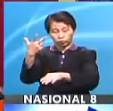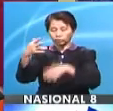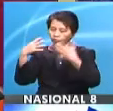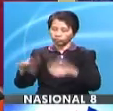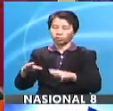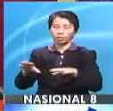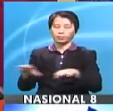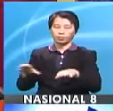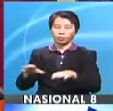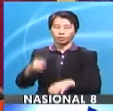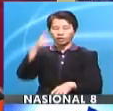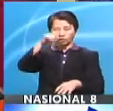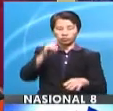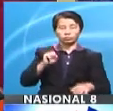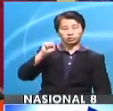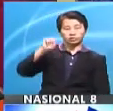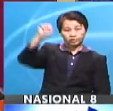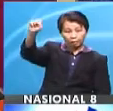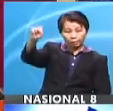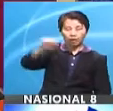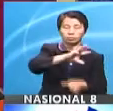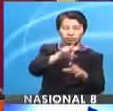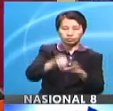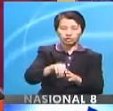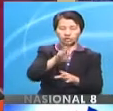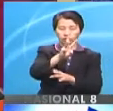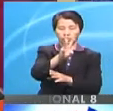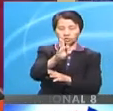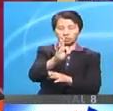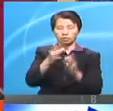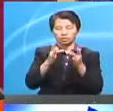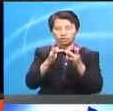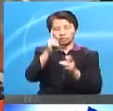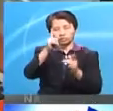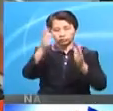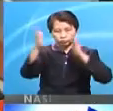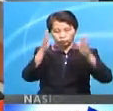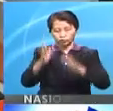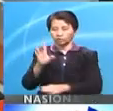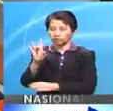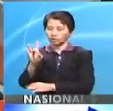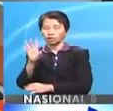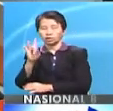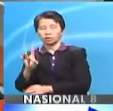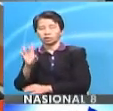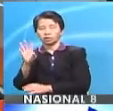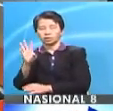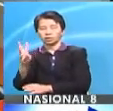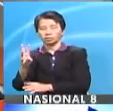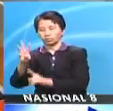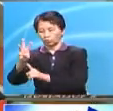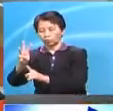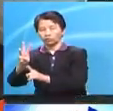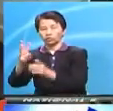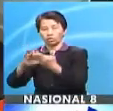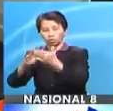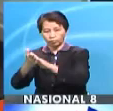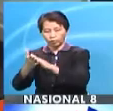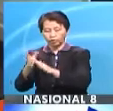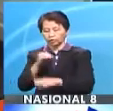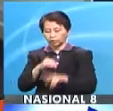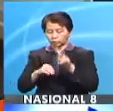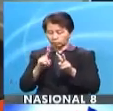dibina bagi Sabah pula ia melibatkan 96 pusat internet 1 Malaysia 856 WiFi komuniti dan